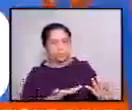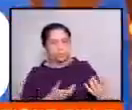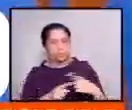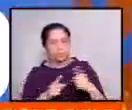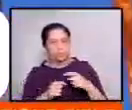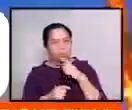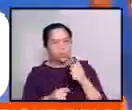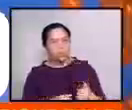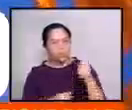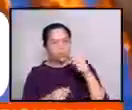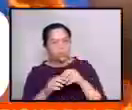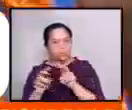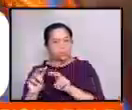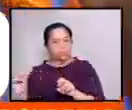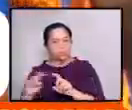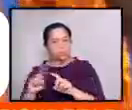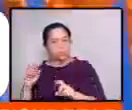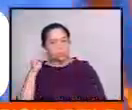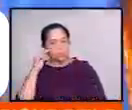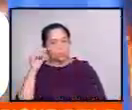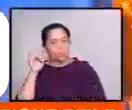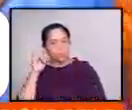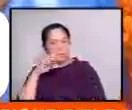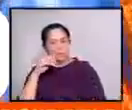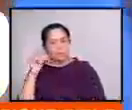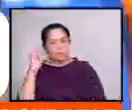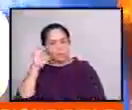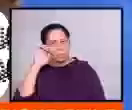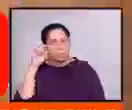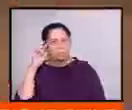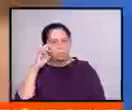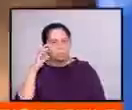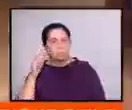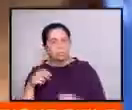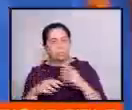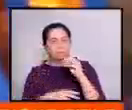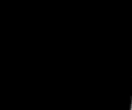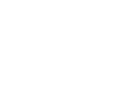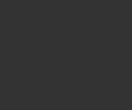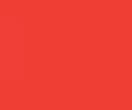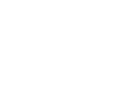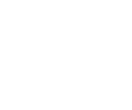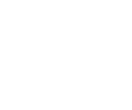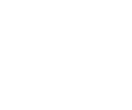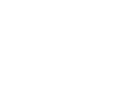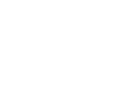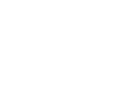ang mananalo sa pagitan ni Naoya Inoue at Emmanuel Rodriguez sa May 19.